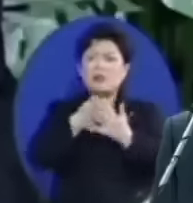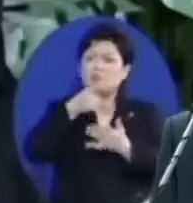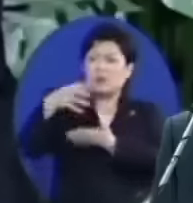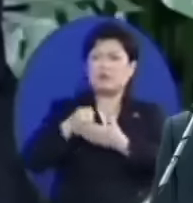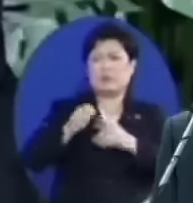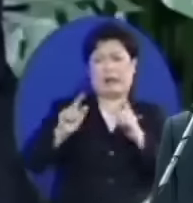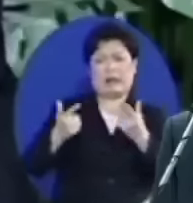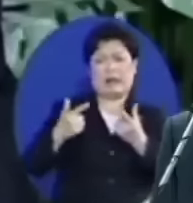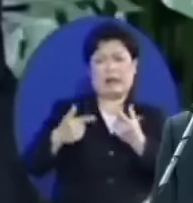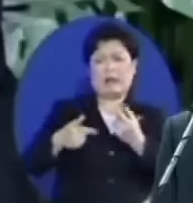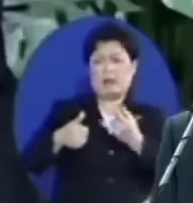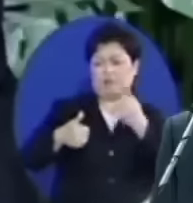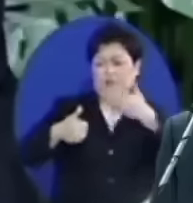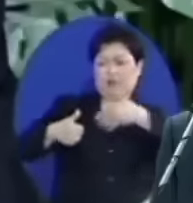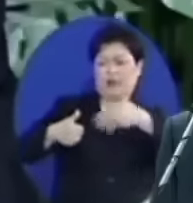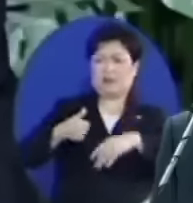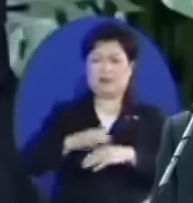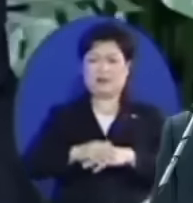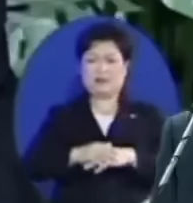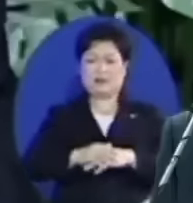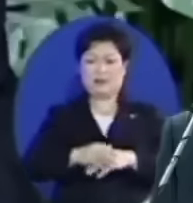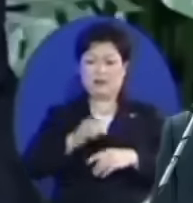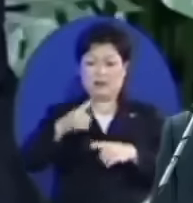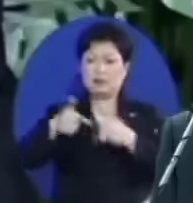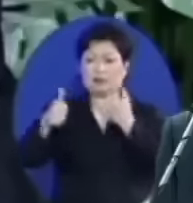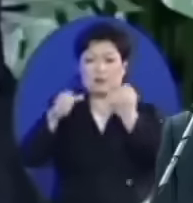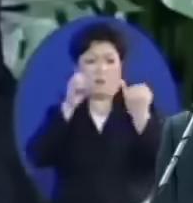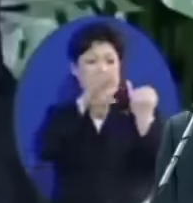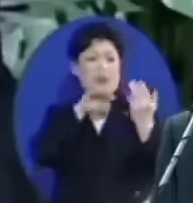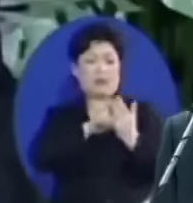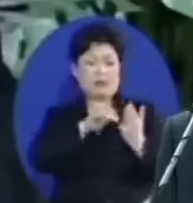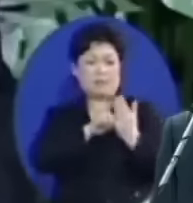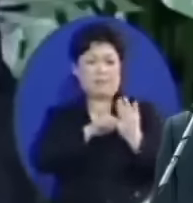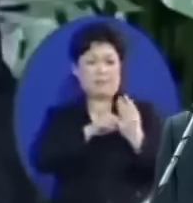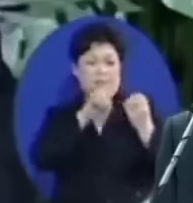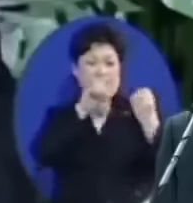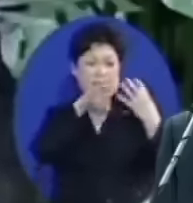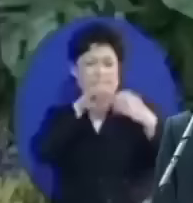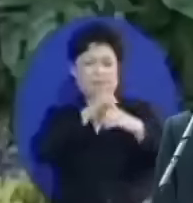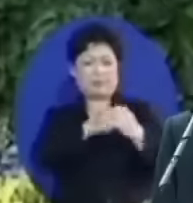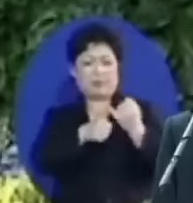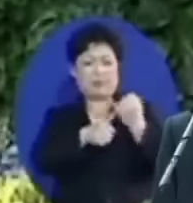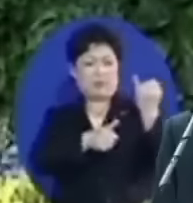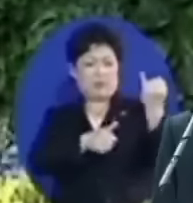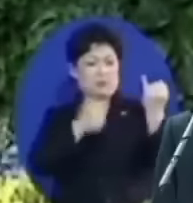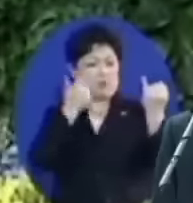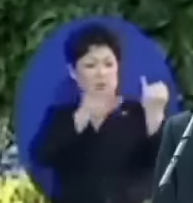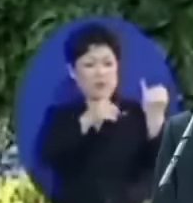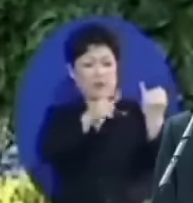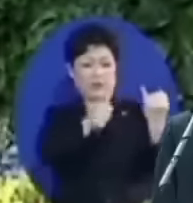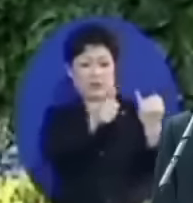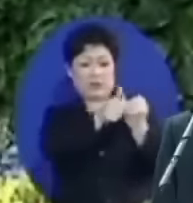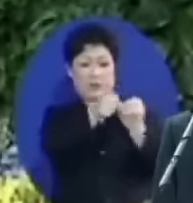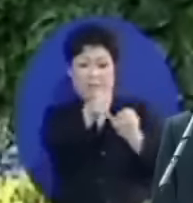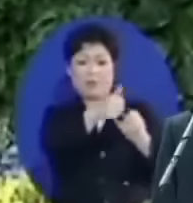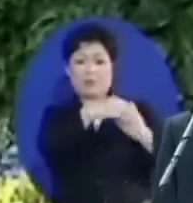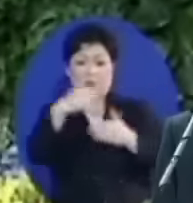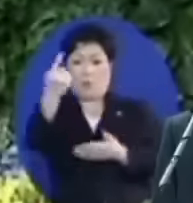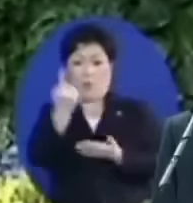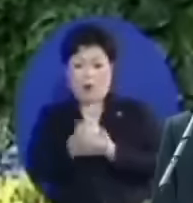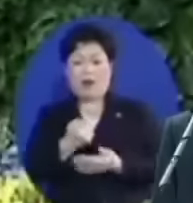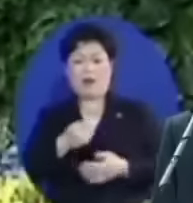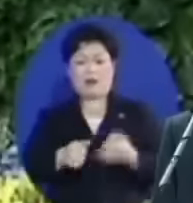주십시오. 주님께서 이제 말을 붙인 것입니다. 주님께서는 그러면 남편을 데리고 함께 오너라. 그러니까